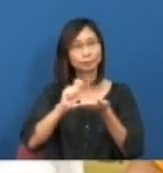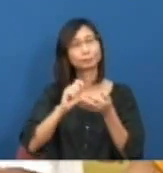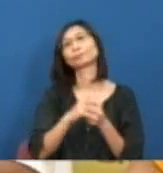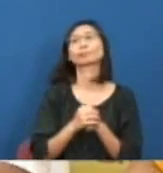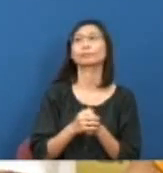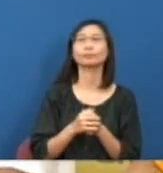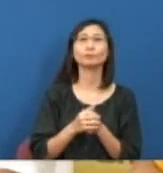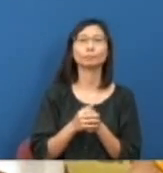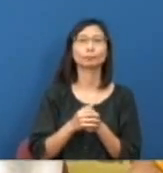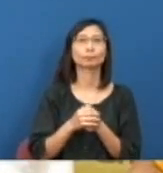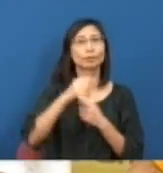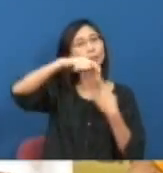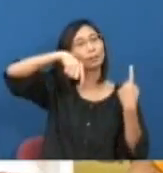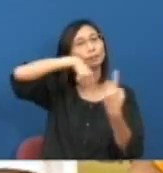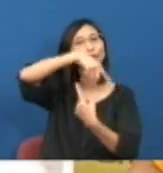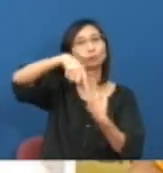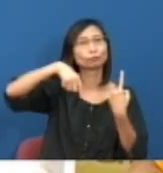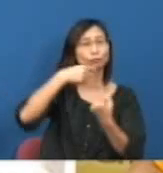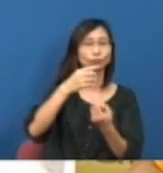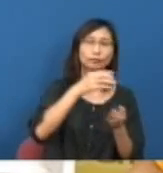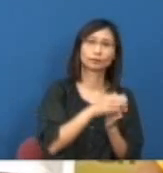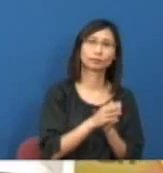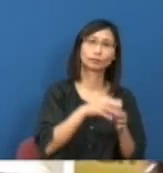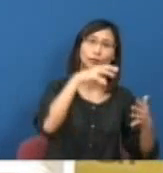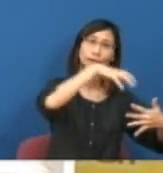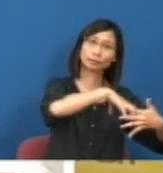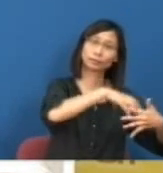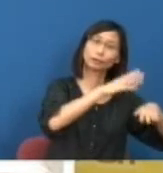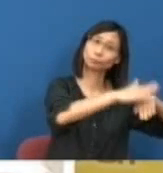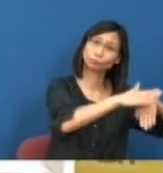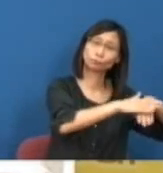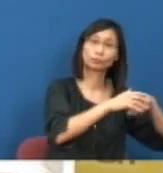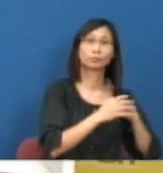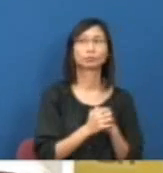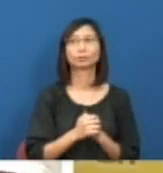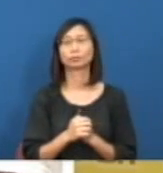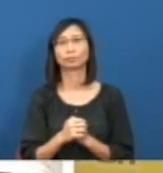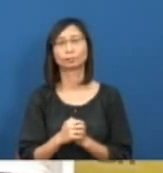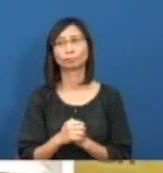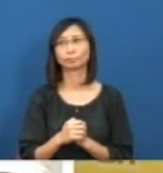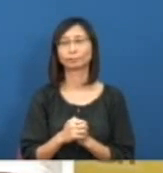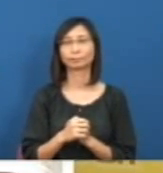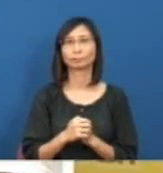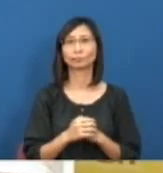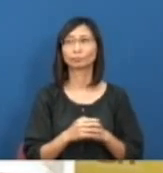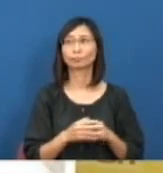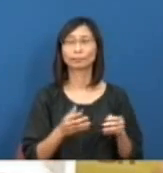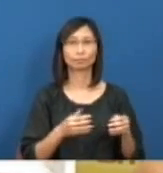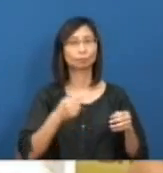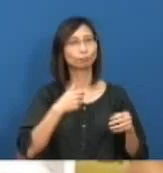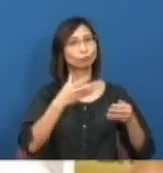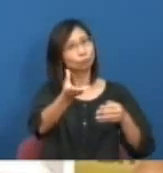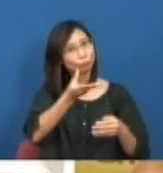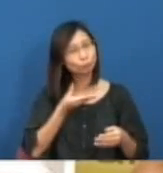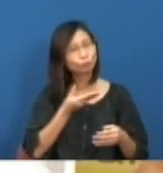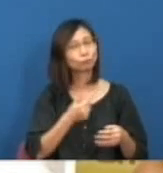能佢轉錄咗，即係呢個轉載咗之後咧，咁就呢一、這個。俾翻幾本我啦，意思